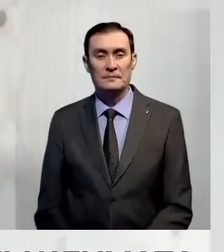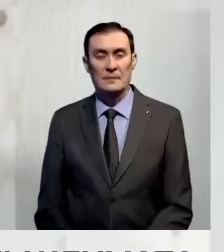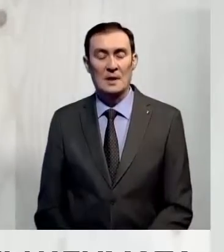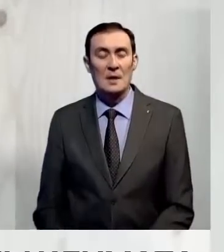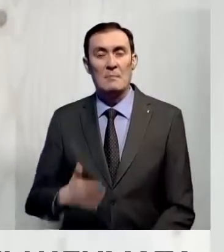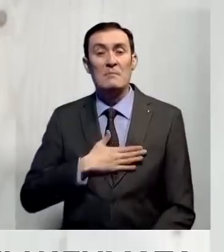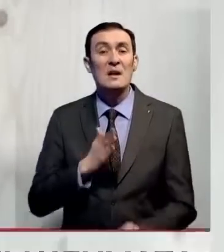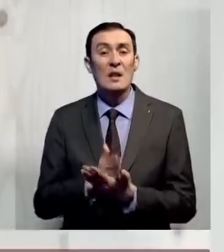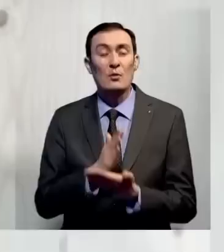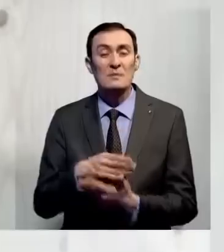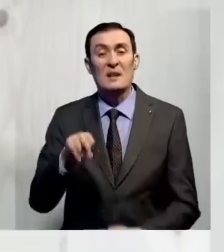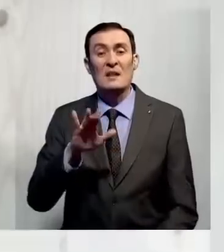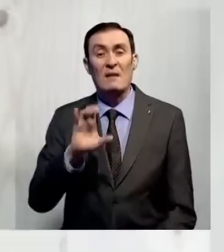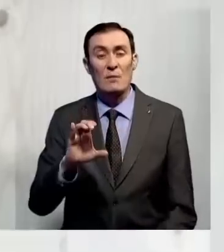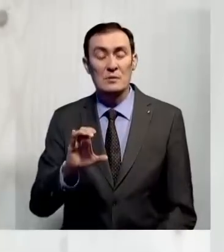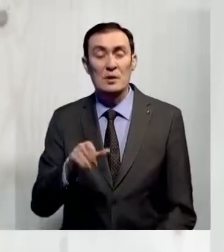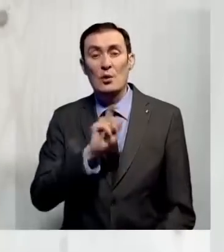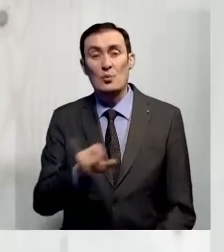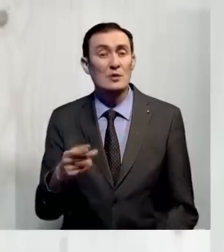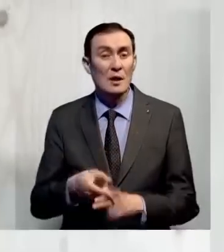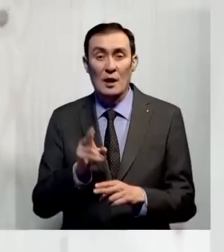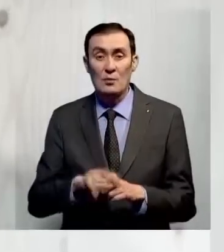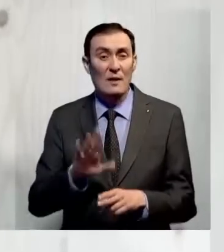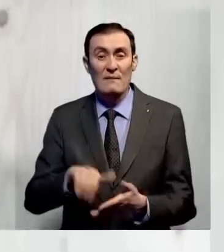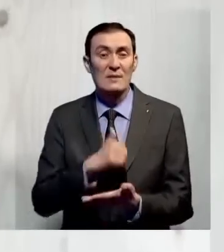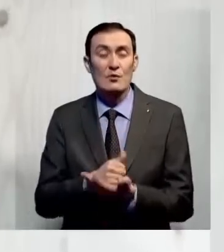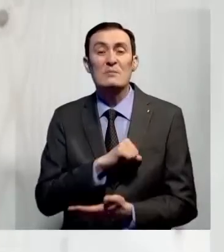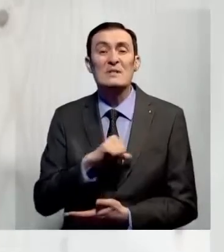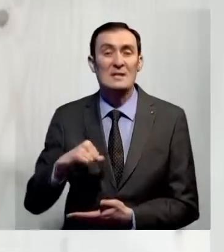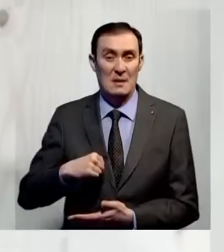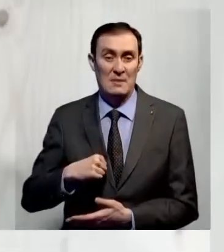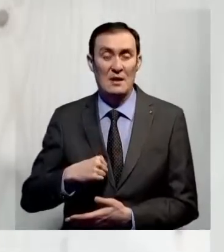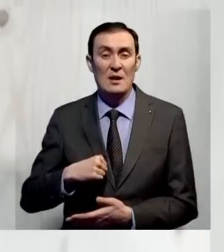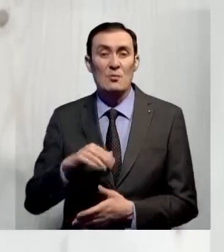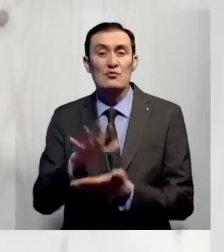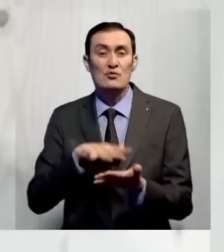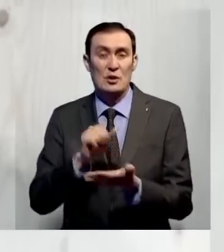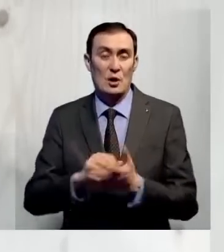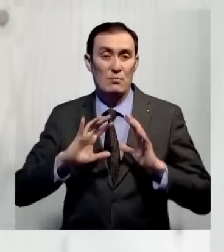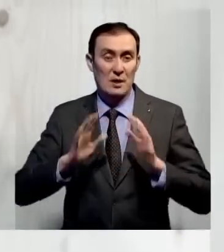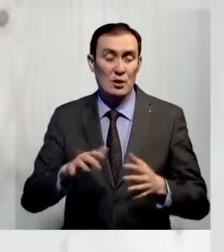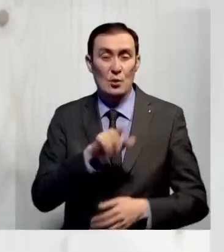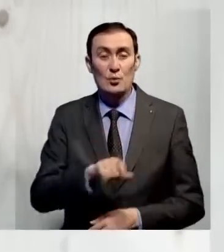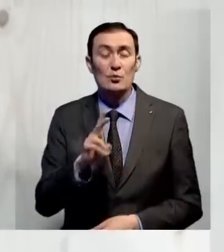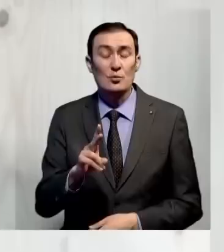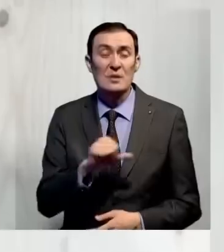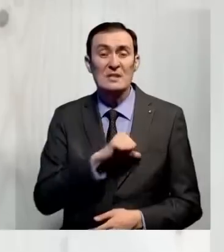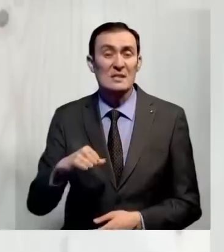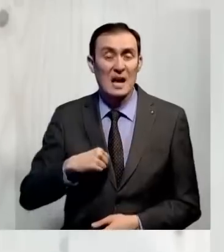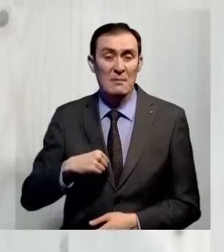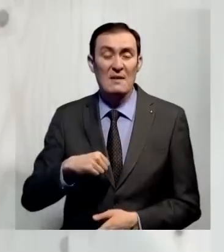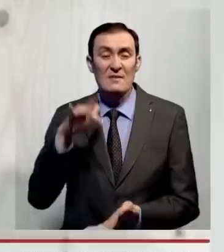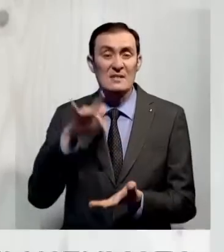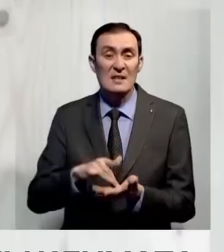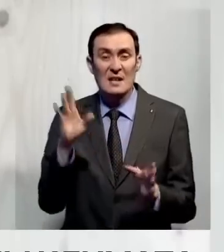Мы находимся в Давосе, где собрались люди, которые в основном сами и помогают разрушению планеты. Люди, которые находятся в самой